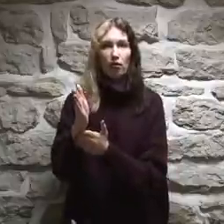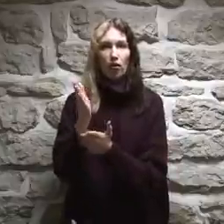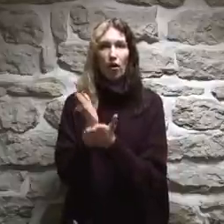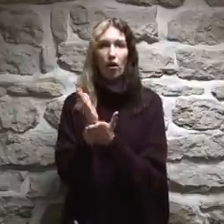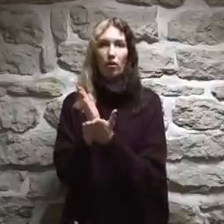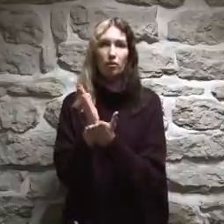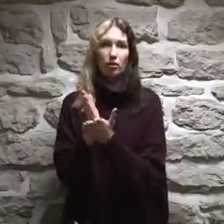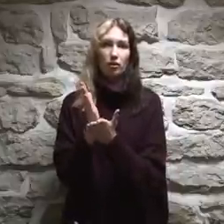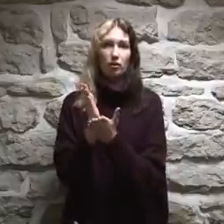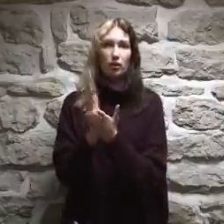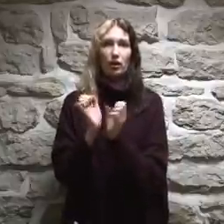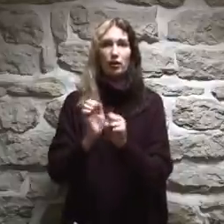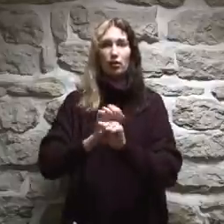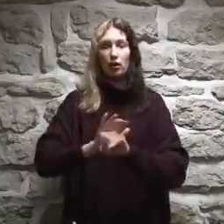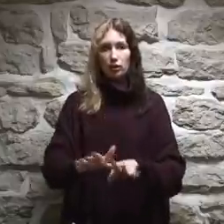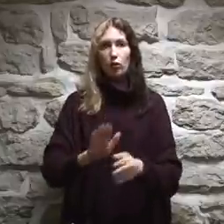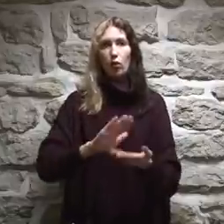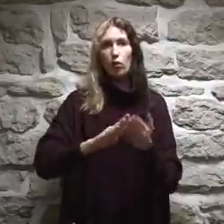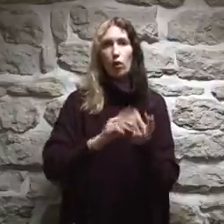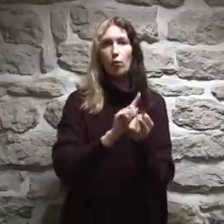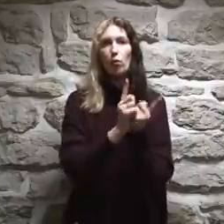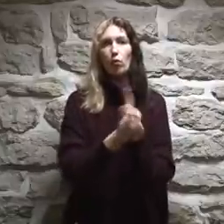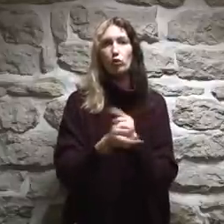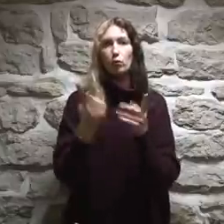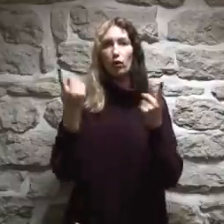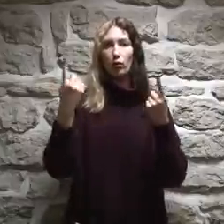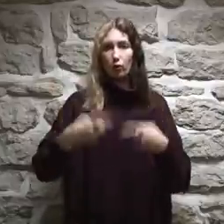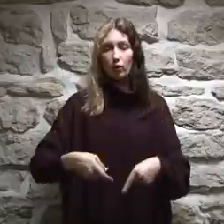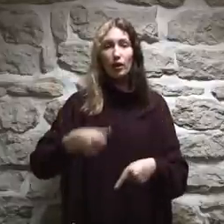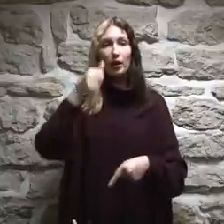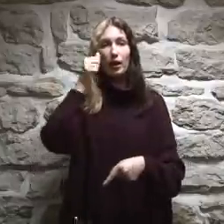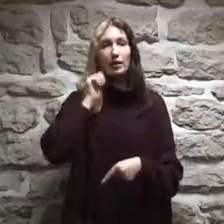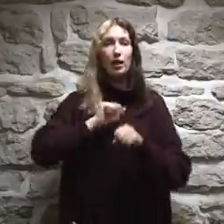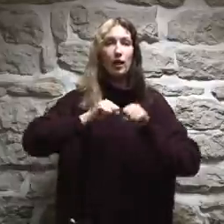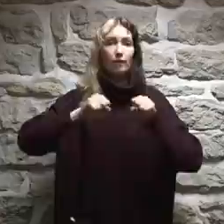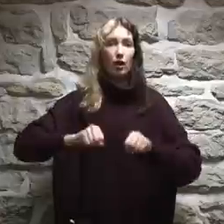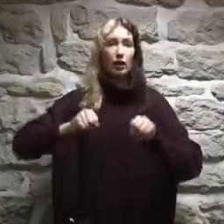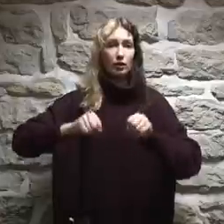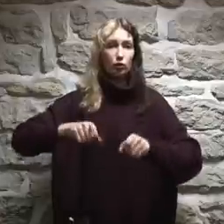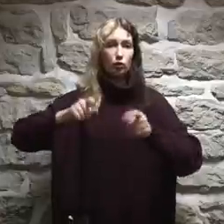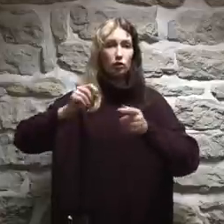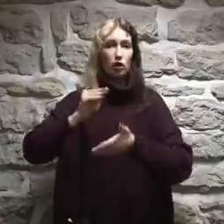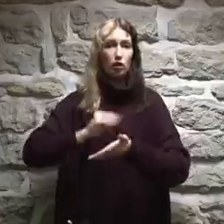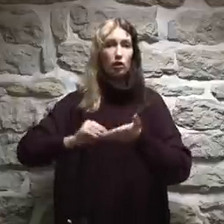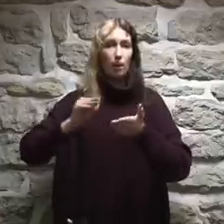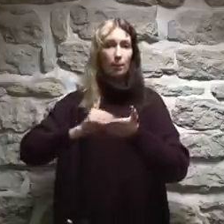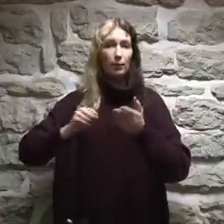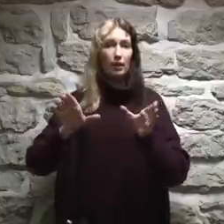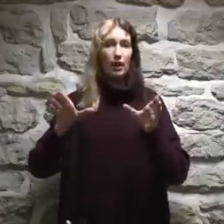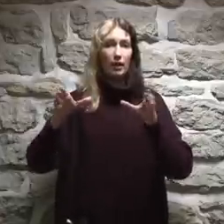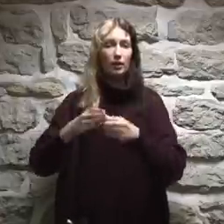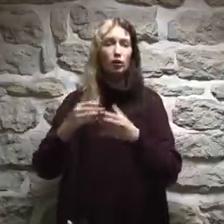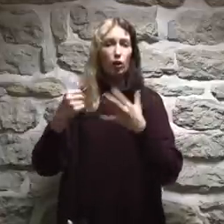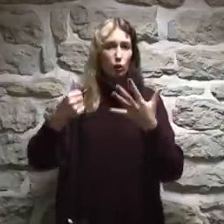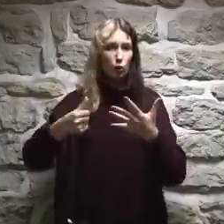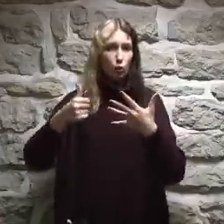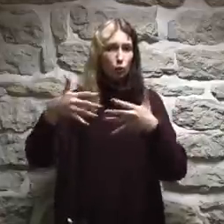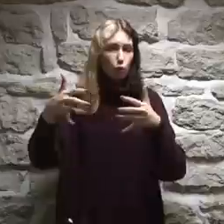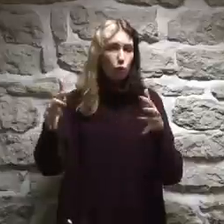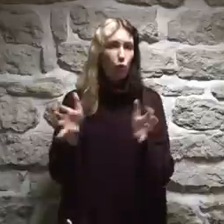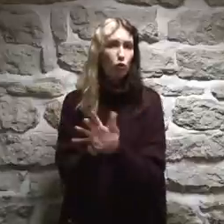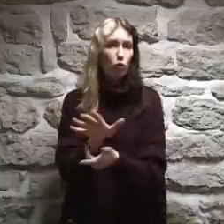halvemaks. Eelmisel neljapäeval me kaardistasime valitsuskabinetis siis ligi 6-tunnisel